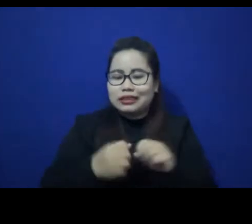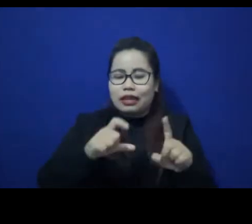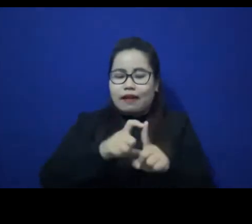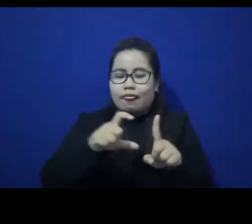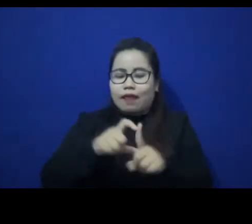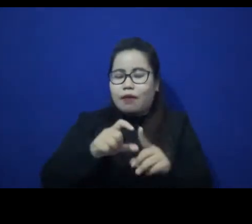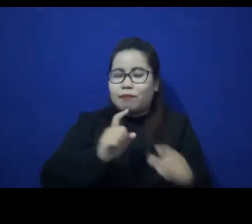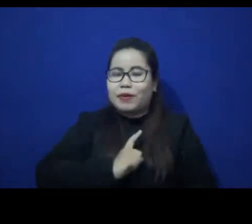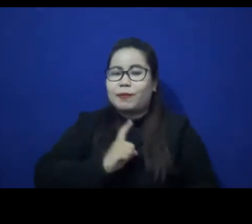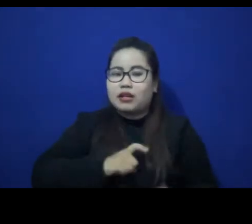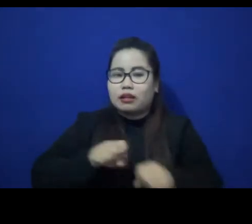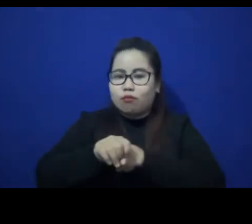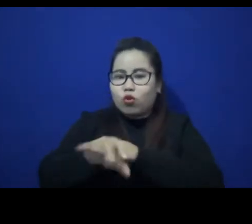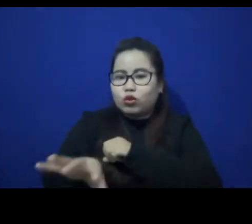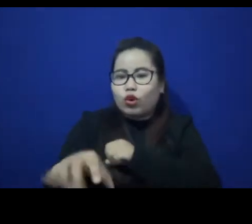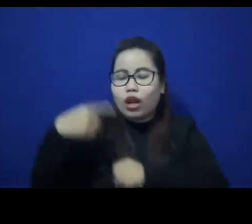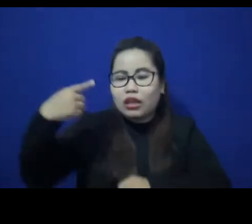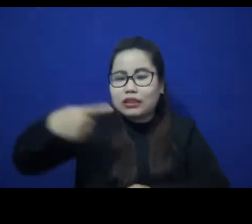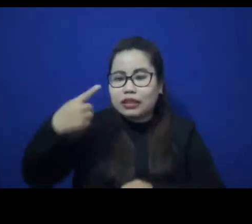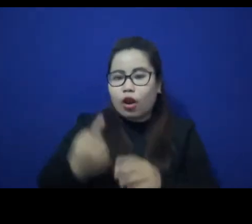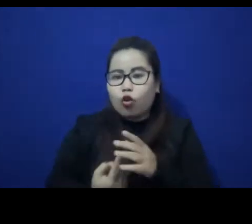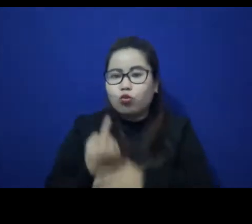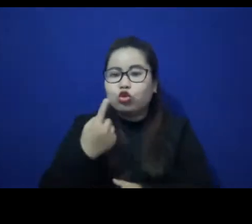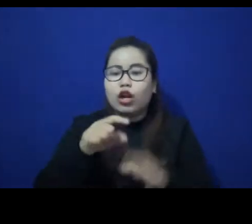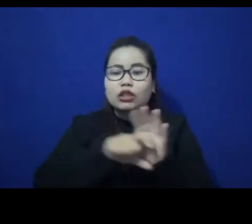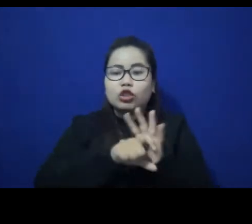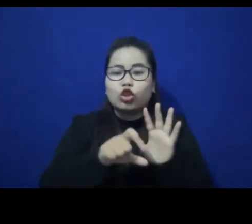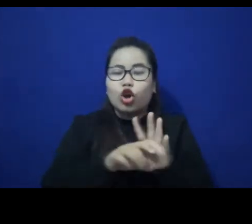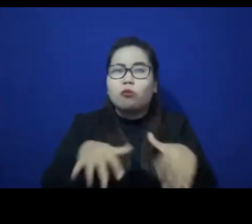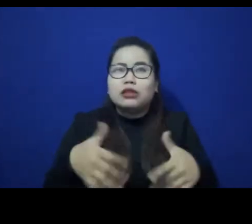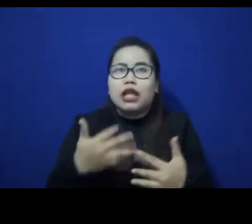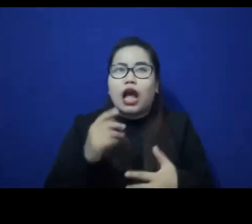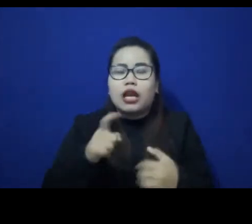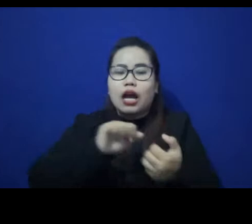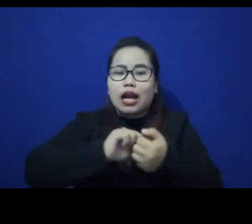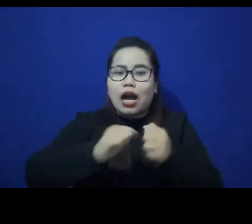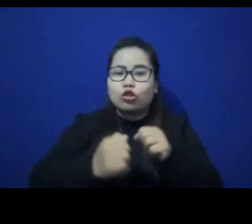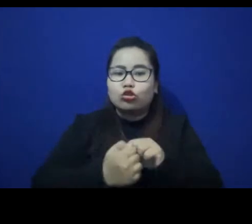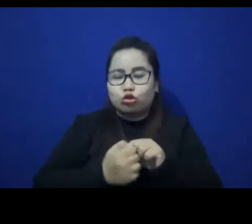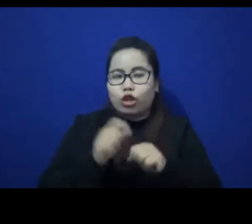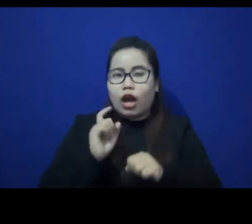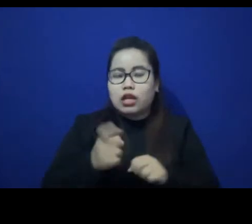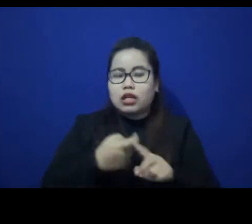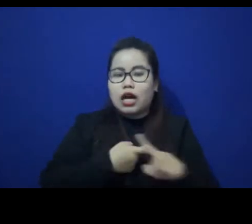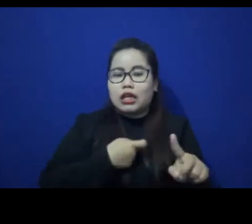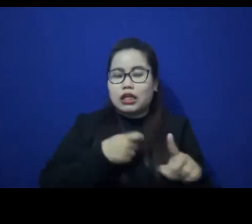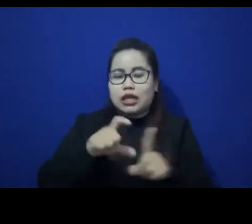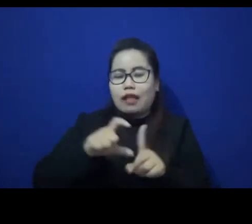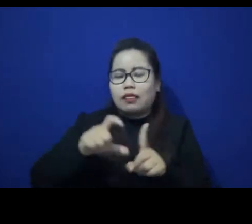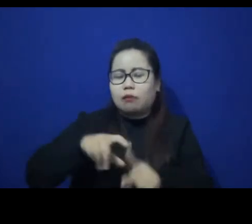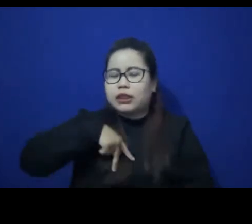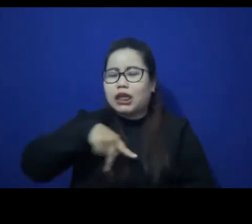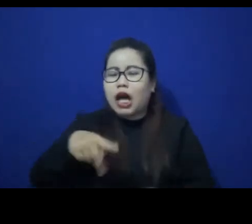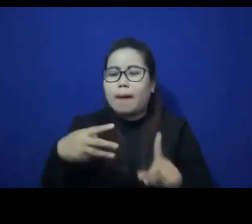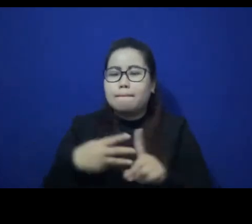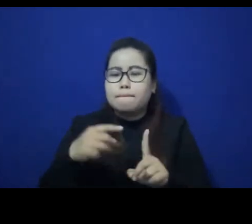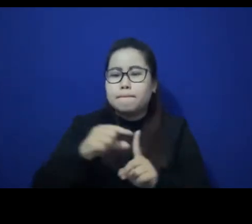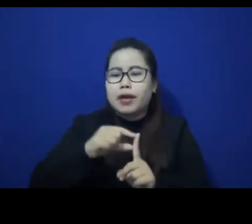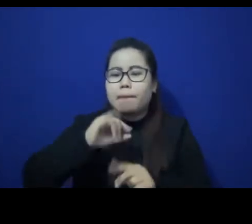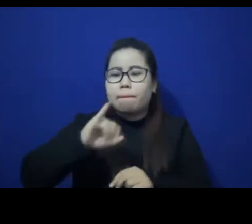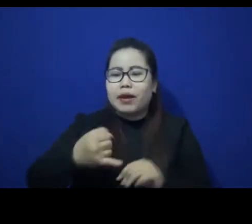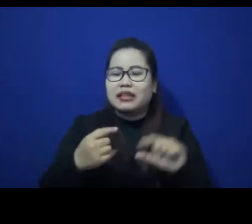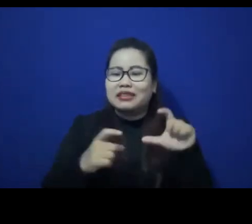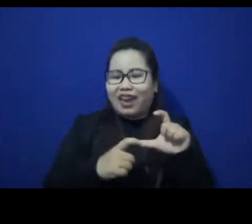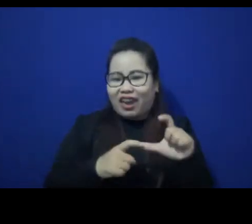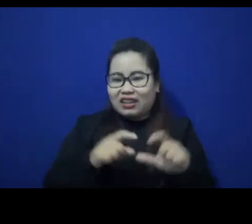pribadi yang selalu muncul contohnya pada kasus kebocoran data peserta BPJS yang sangat high-profile sekali